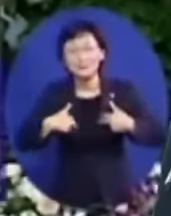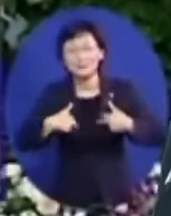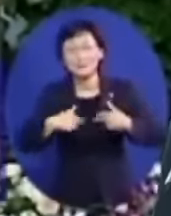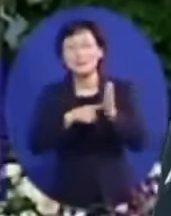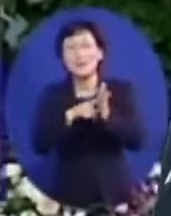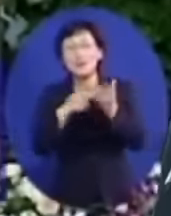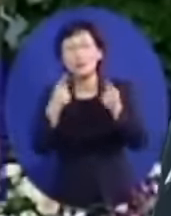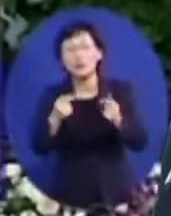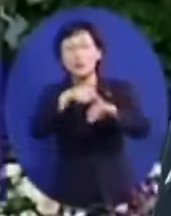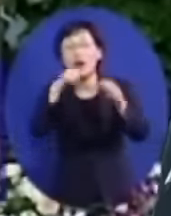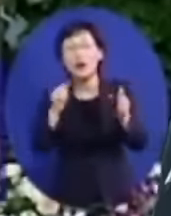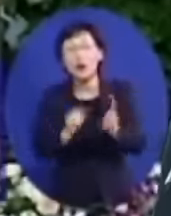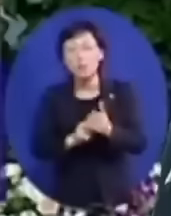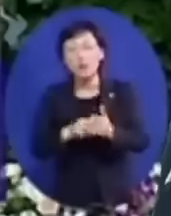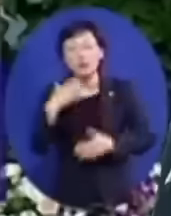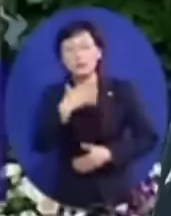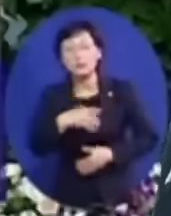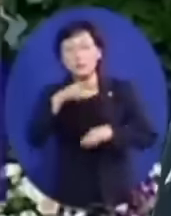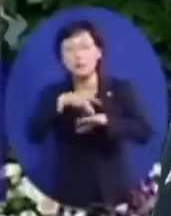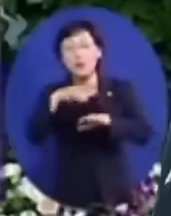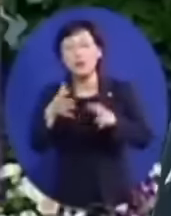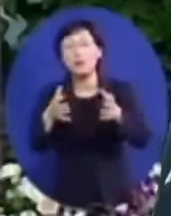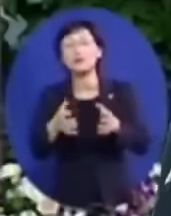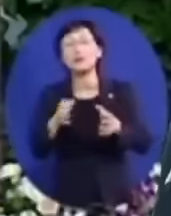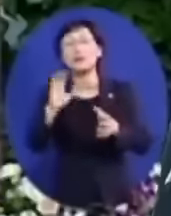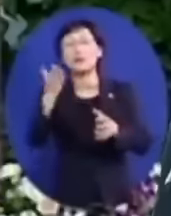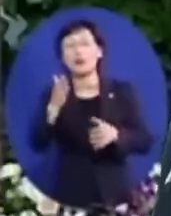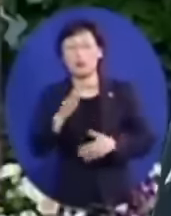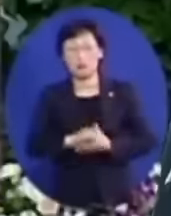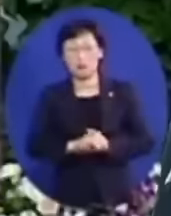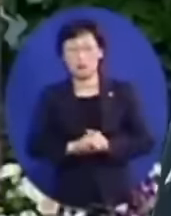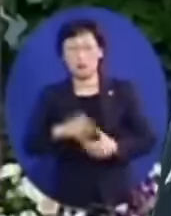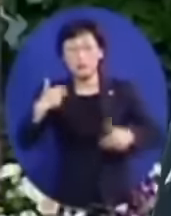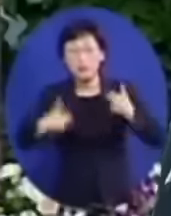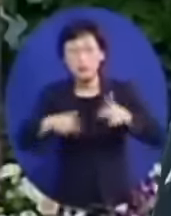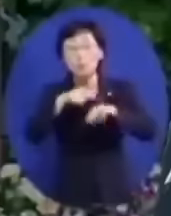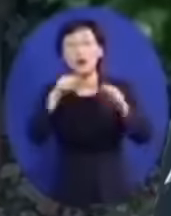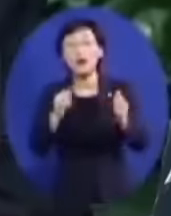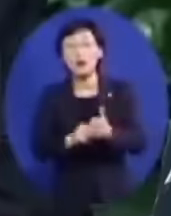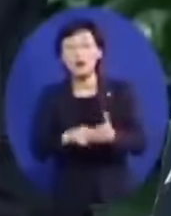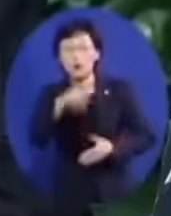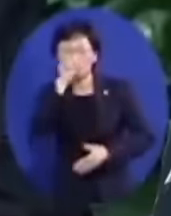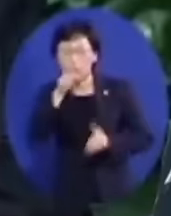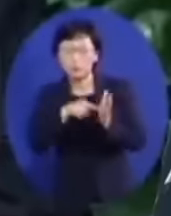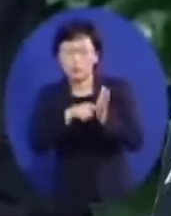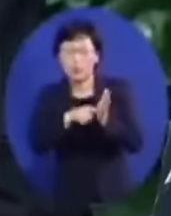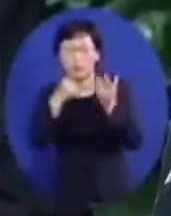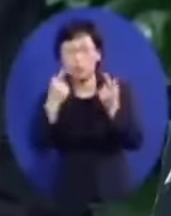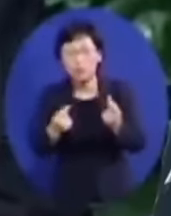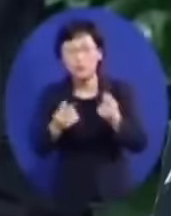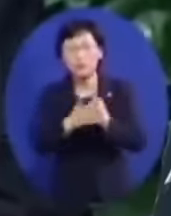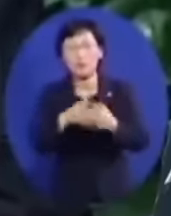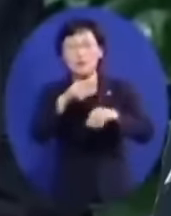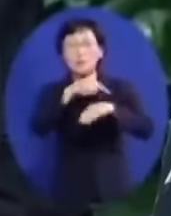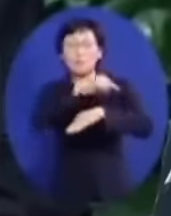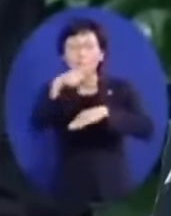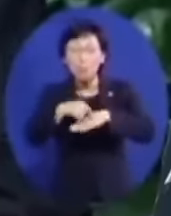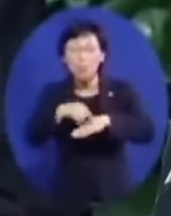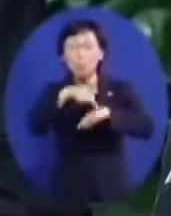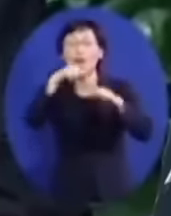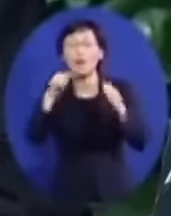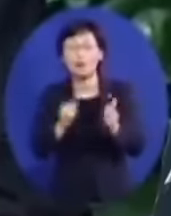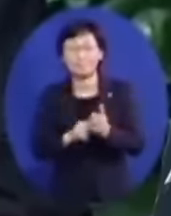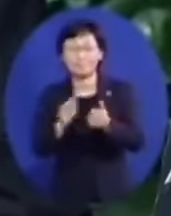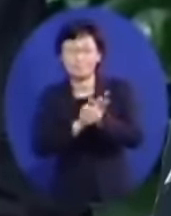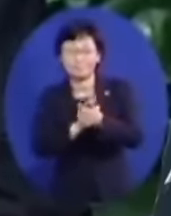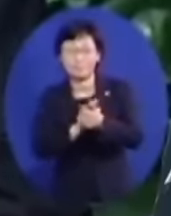심령의 근심은 뼈로 마르게 한다고 말한 것입니다. 즐거운 마음은 좋은 약과 같아서 심신을 치료하지만